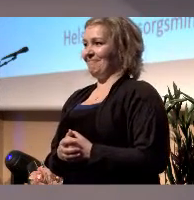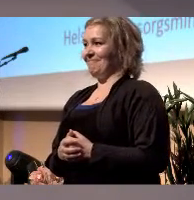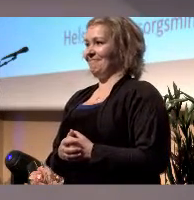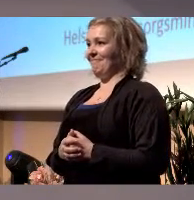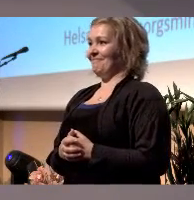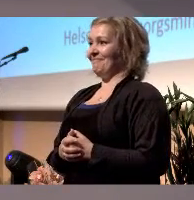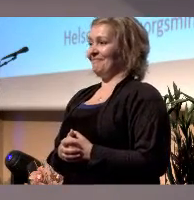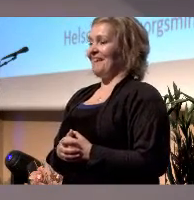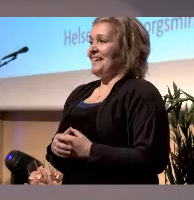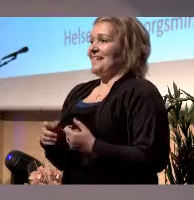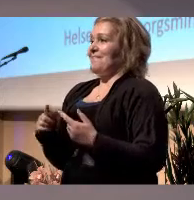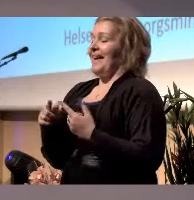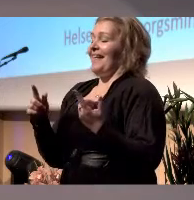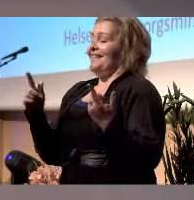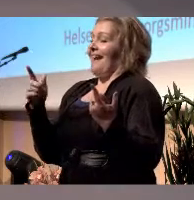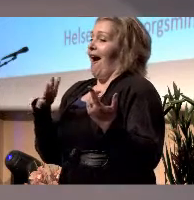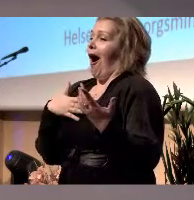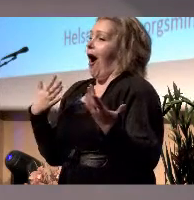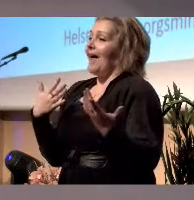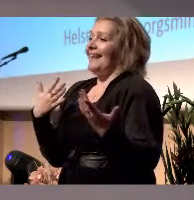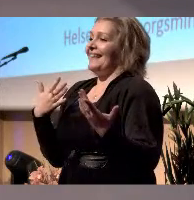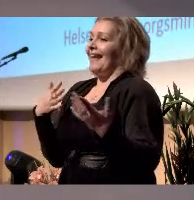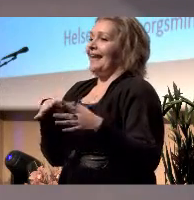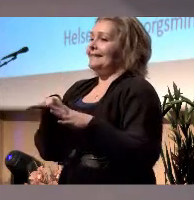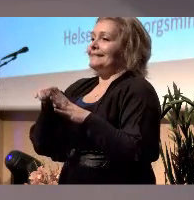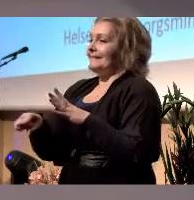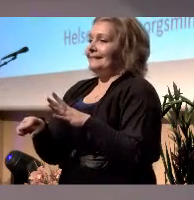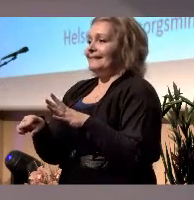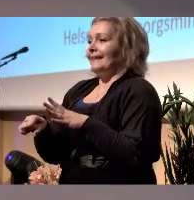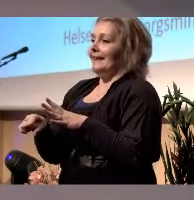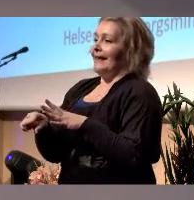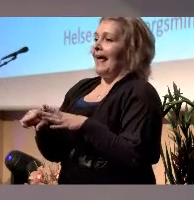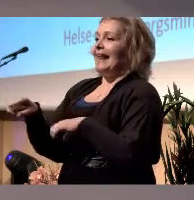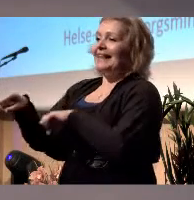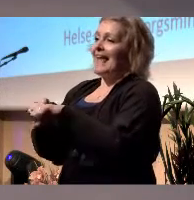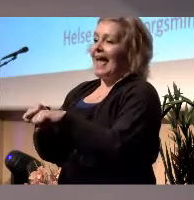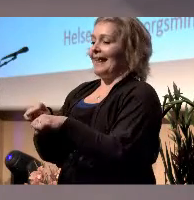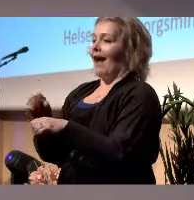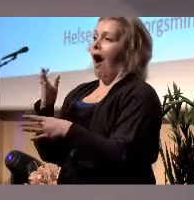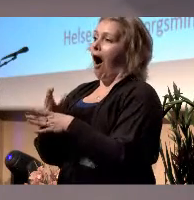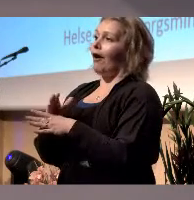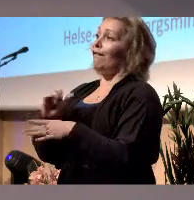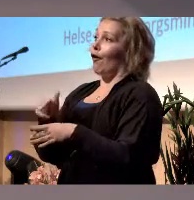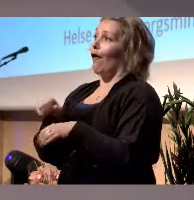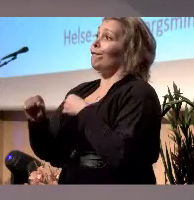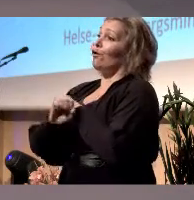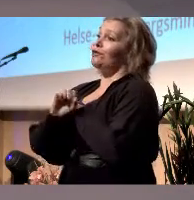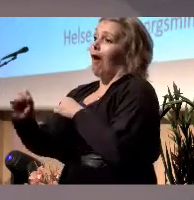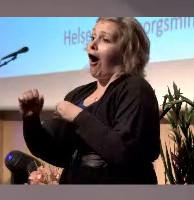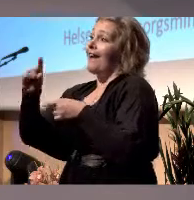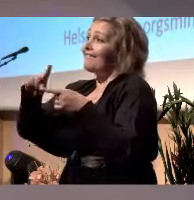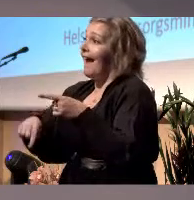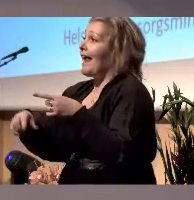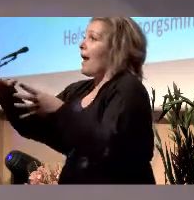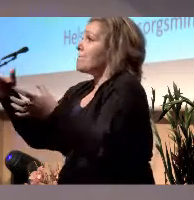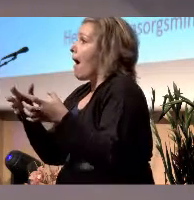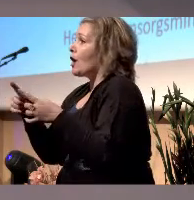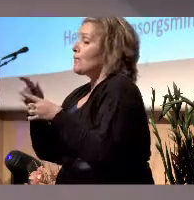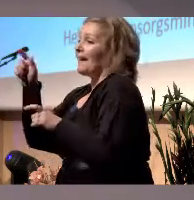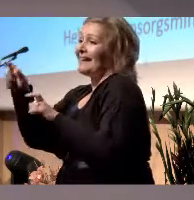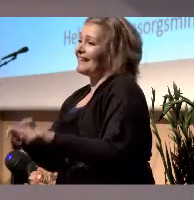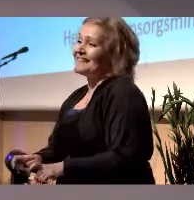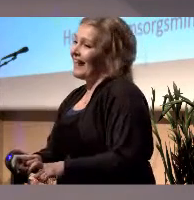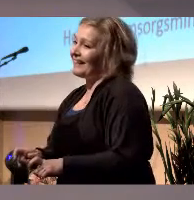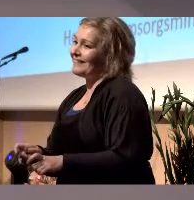Men vi har jo ikke inntatt regjeringskvartalet nettopp for å forsvare feilene og manglene som er kritisert